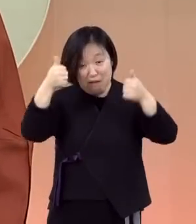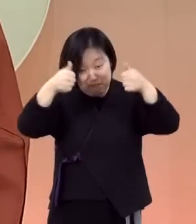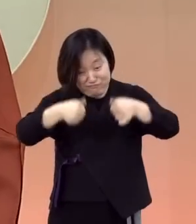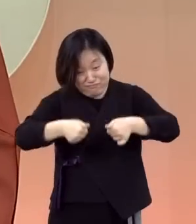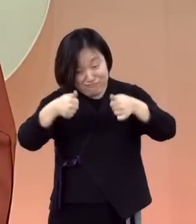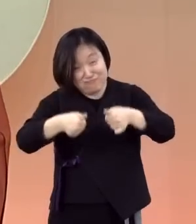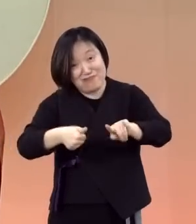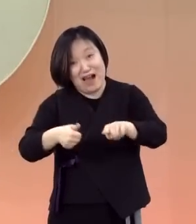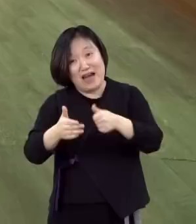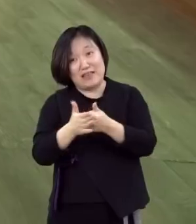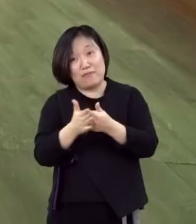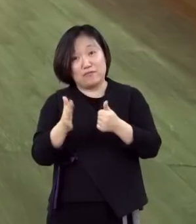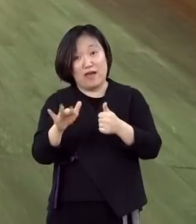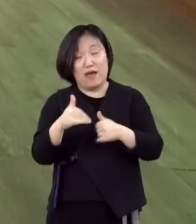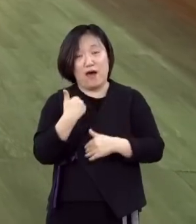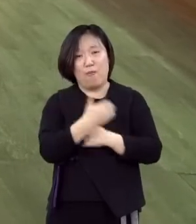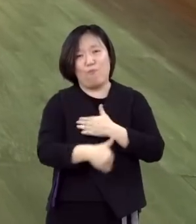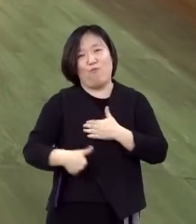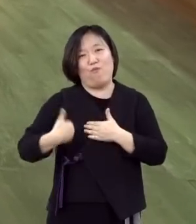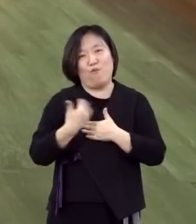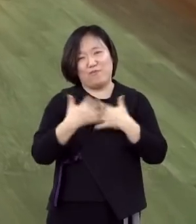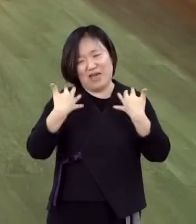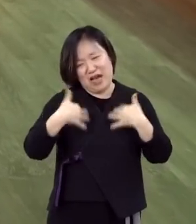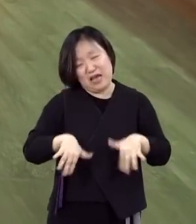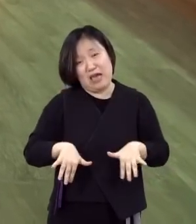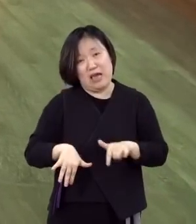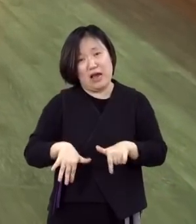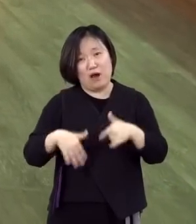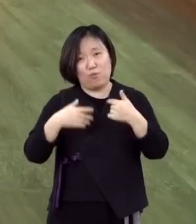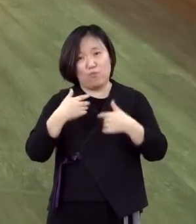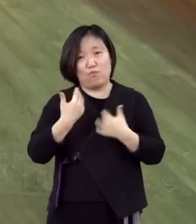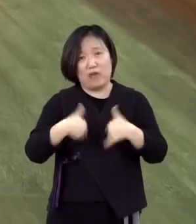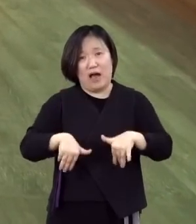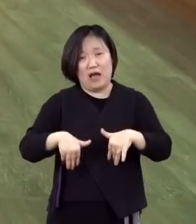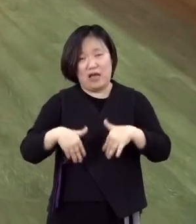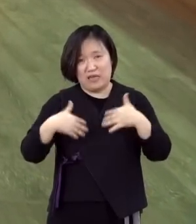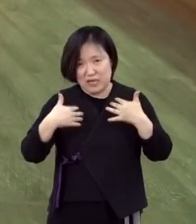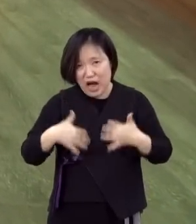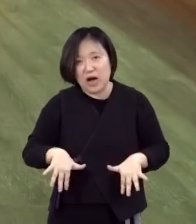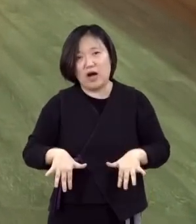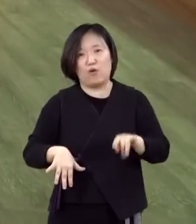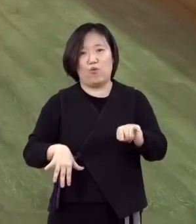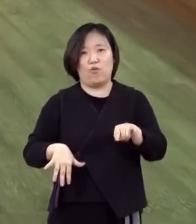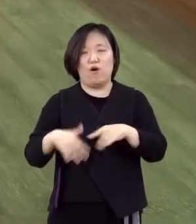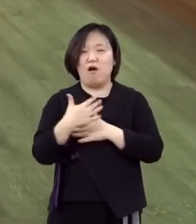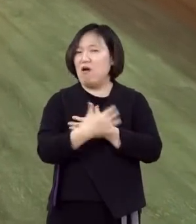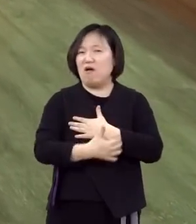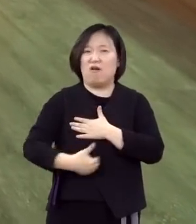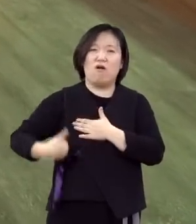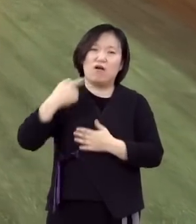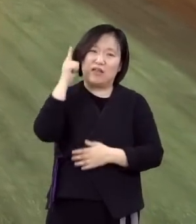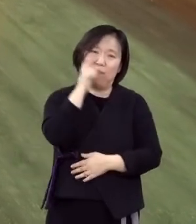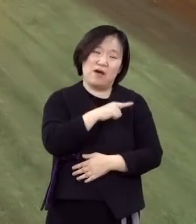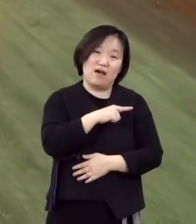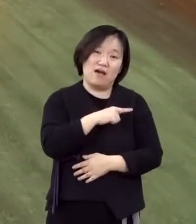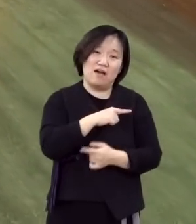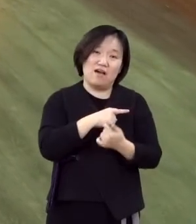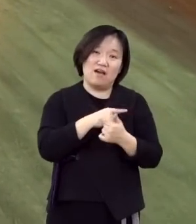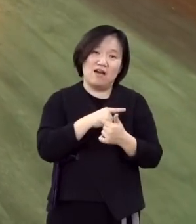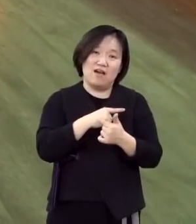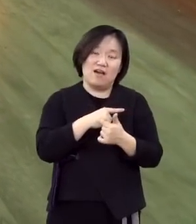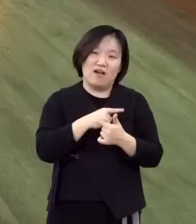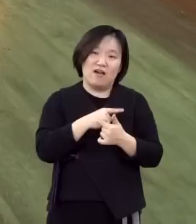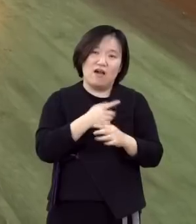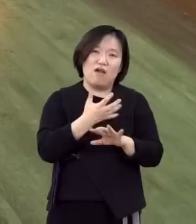.그는매우마르고 건강이좋지